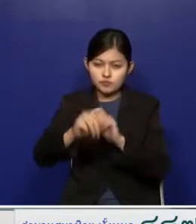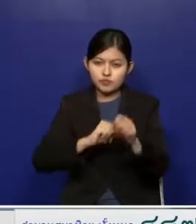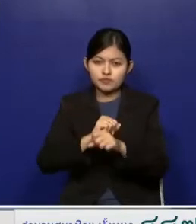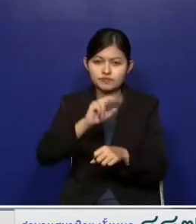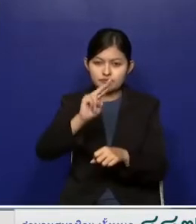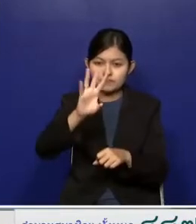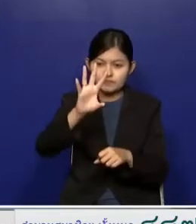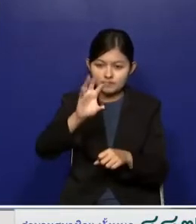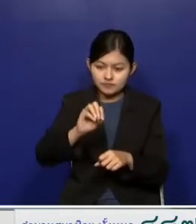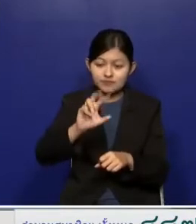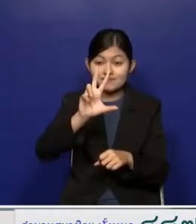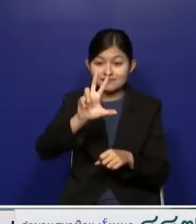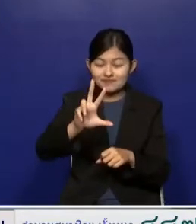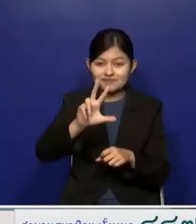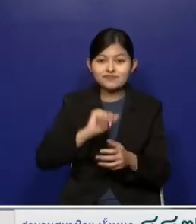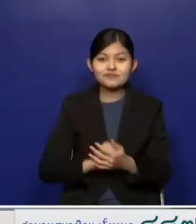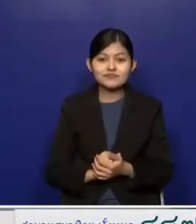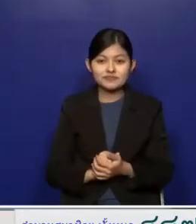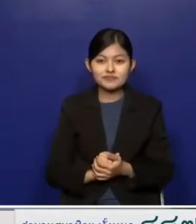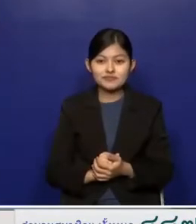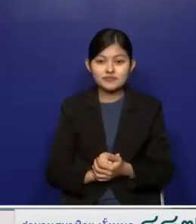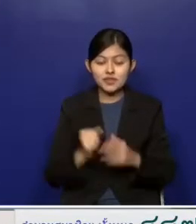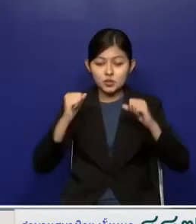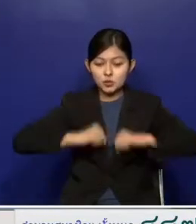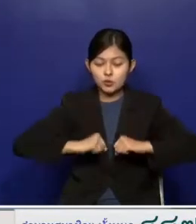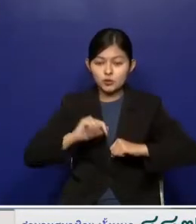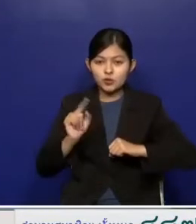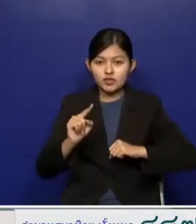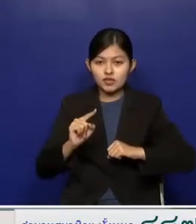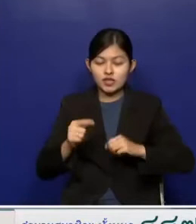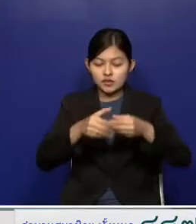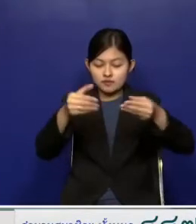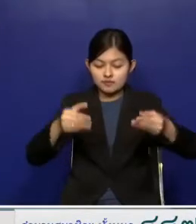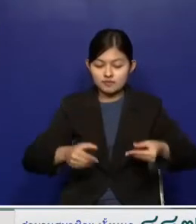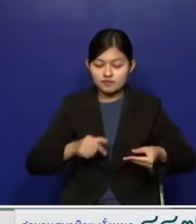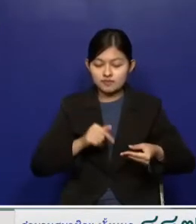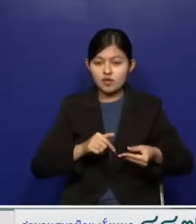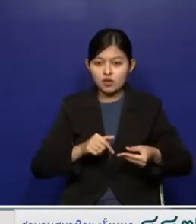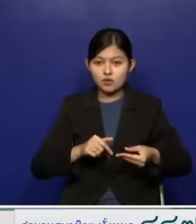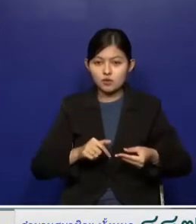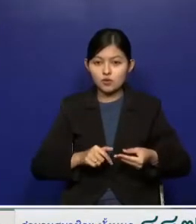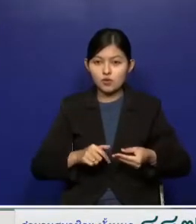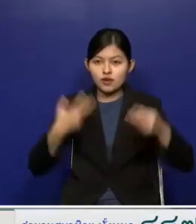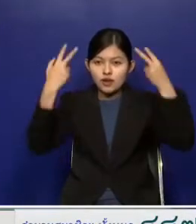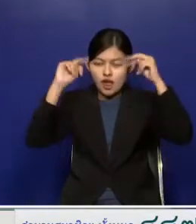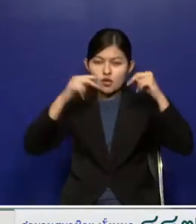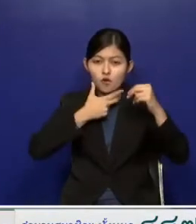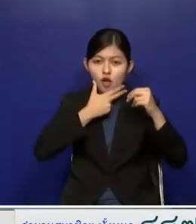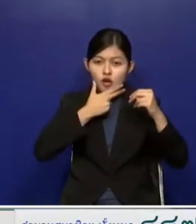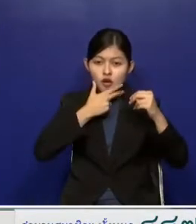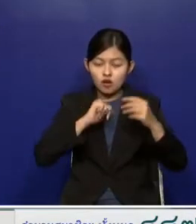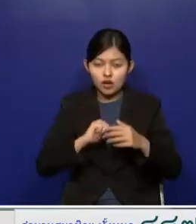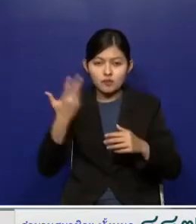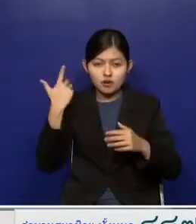3 ซึ่เป็มาติครอมอชุด ทมีคุพิษิตเวชาชีวะ เป็นนายกค้ปรีในขณะนั้น